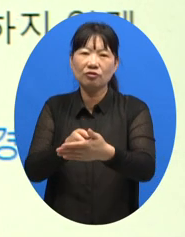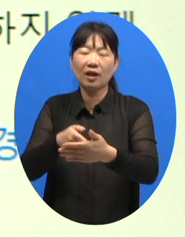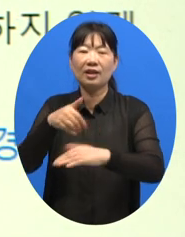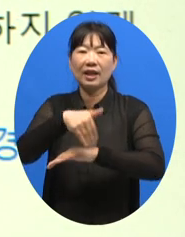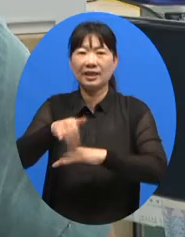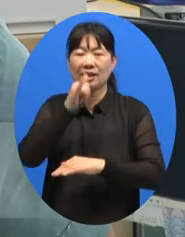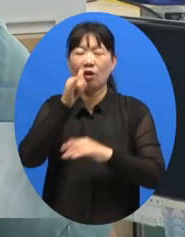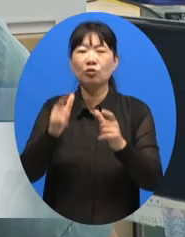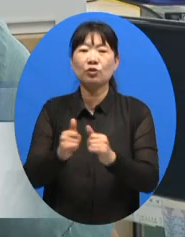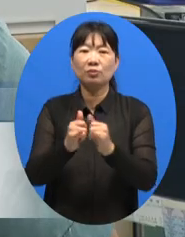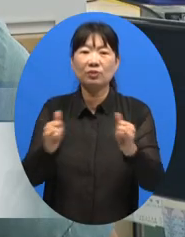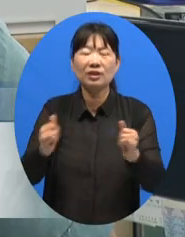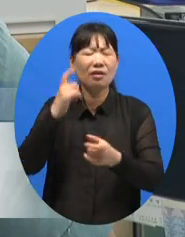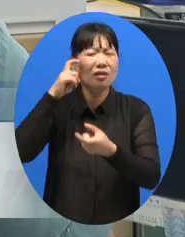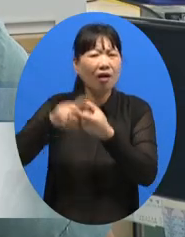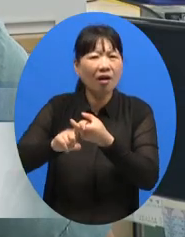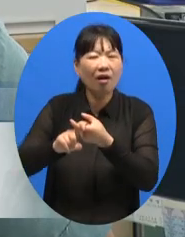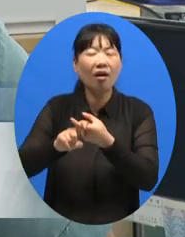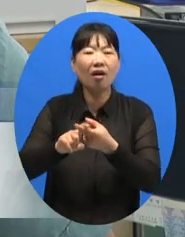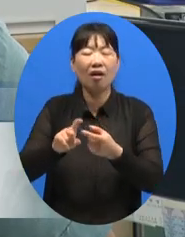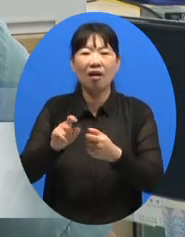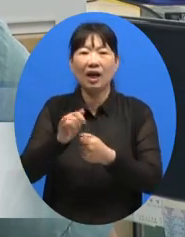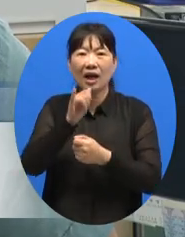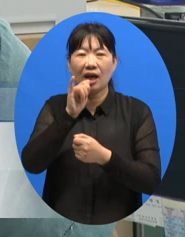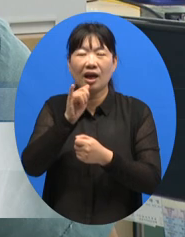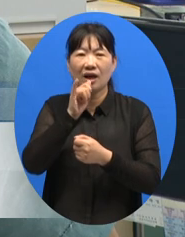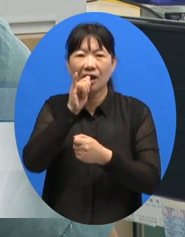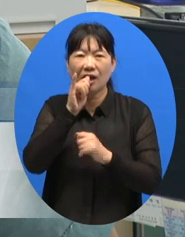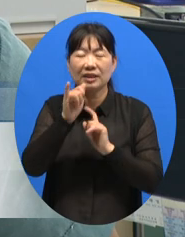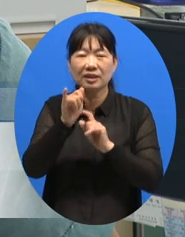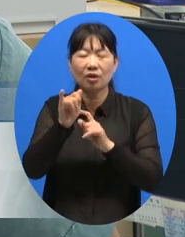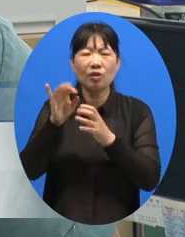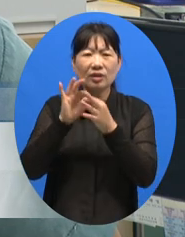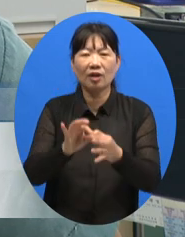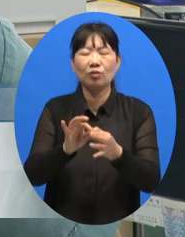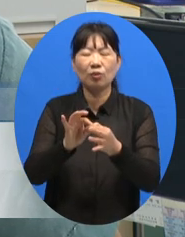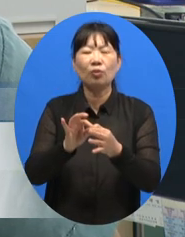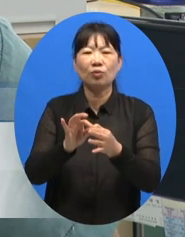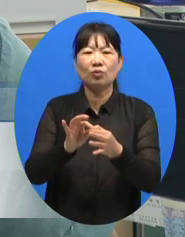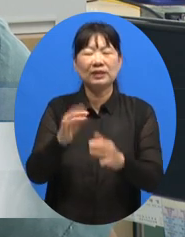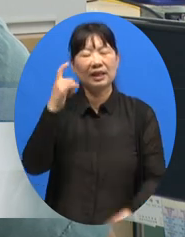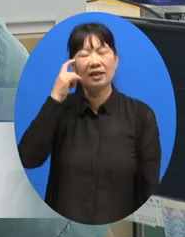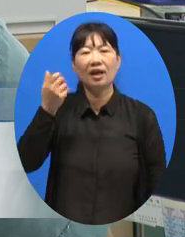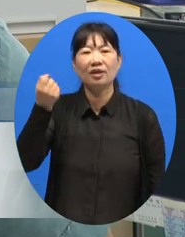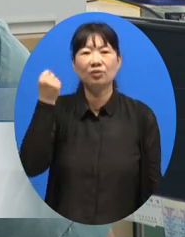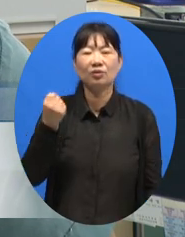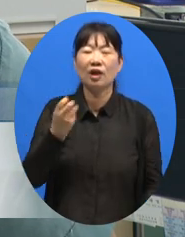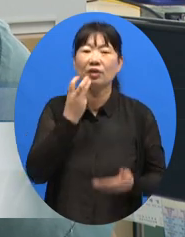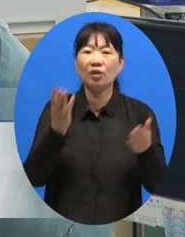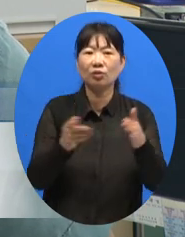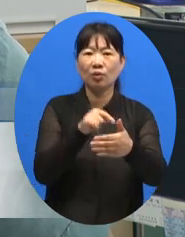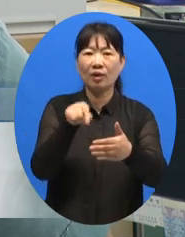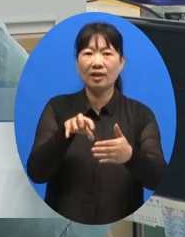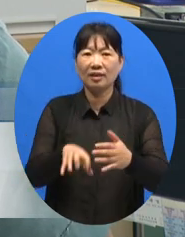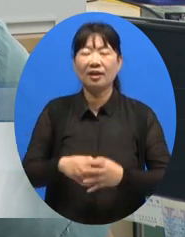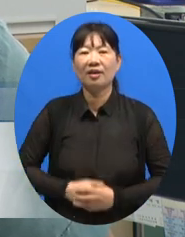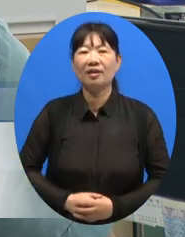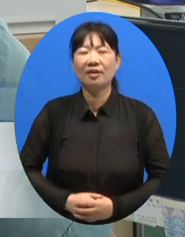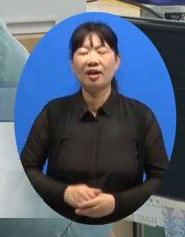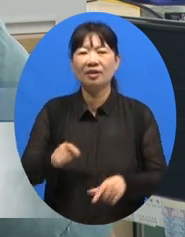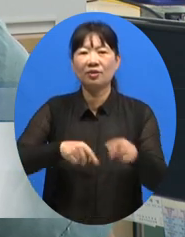구상입니다. 주민들이 그렇게 관심 가진 부분을 계속 저희 염두에 두고 저희의 어떤 그